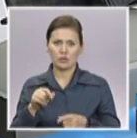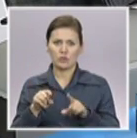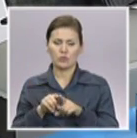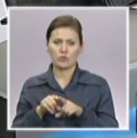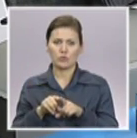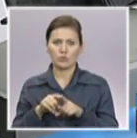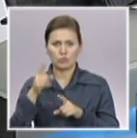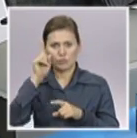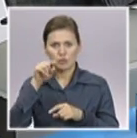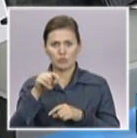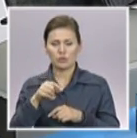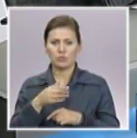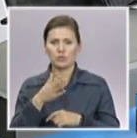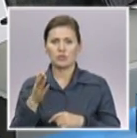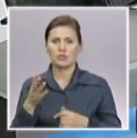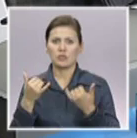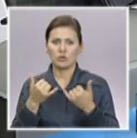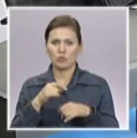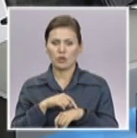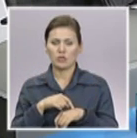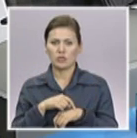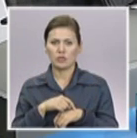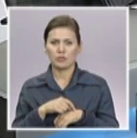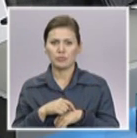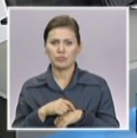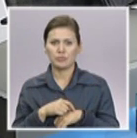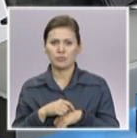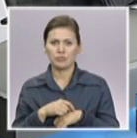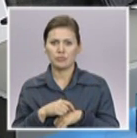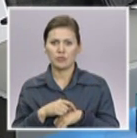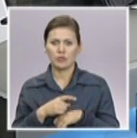премьераны білеміз, қазіргі уақытта бізде бір